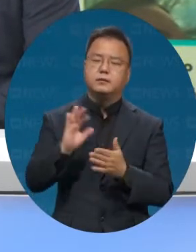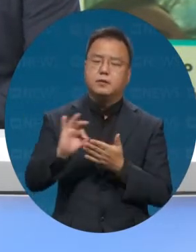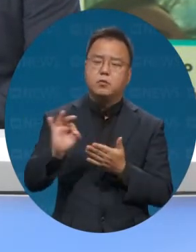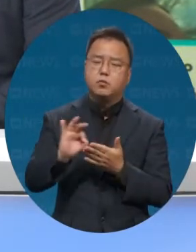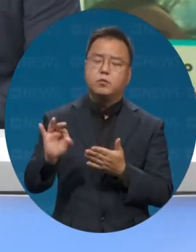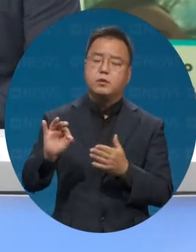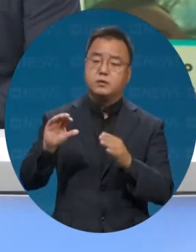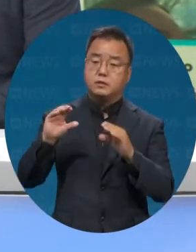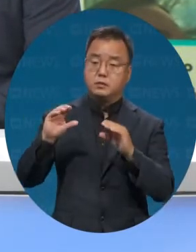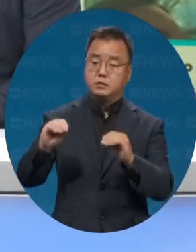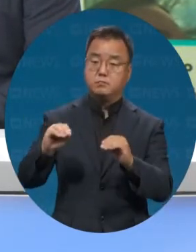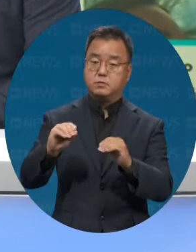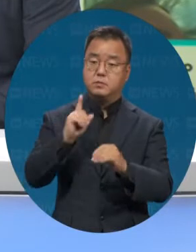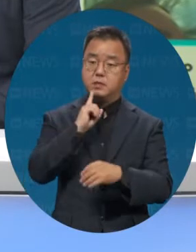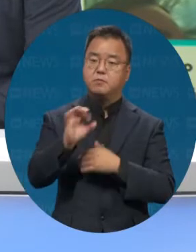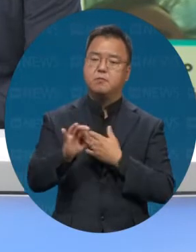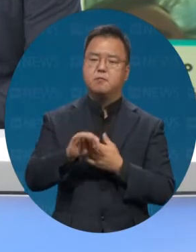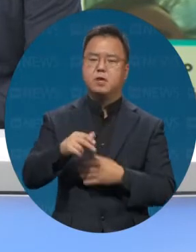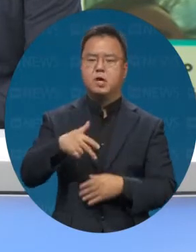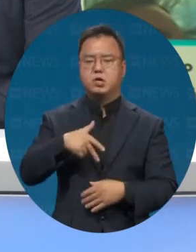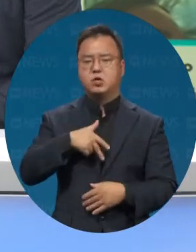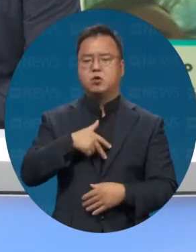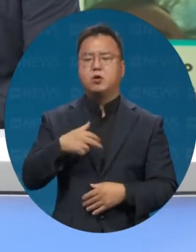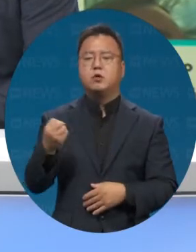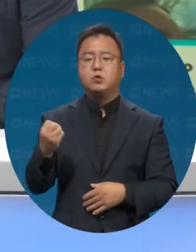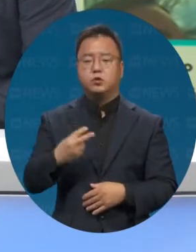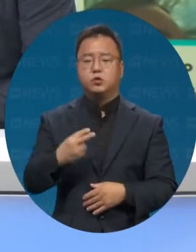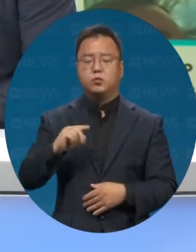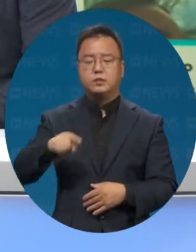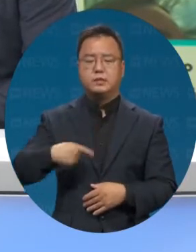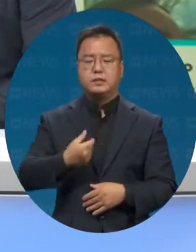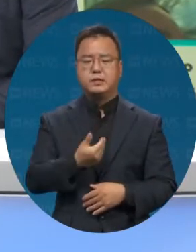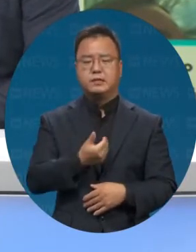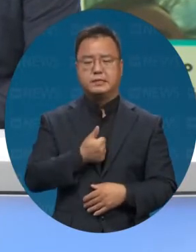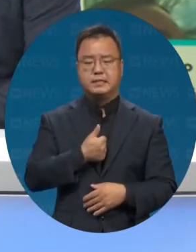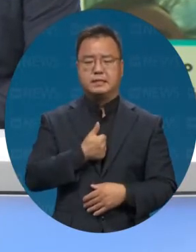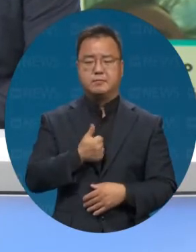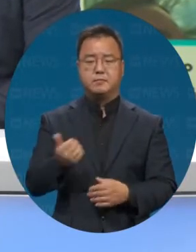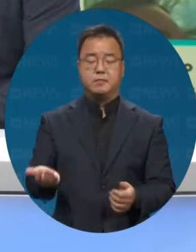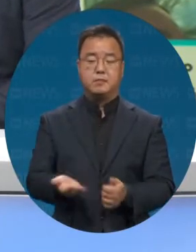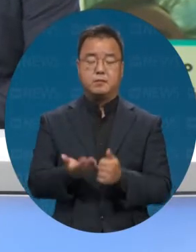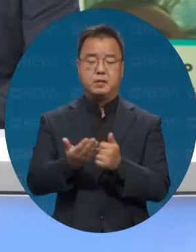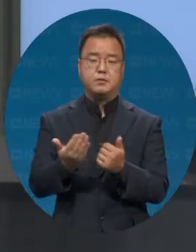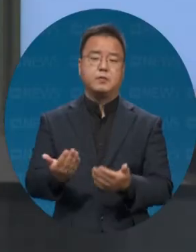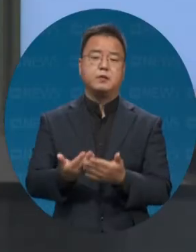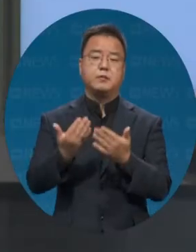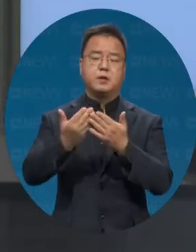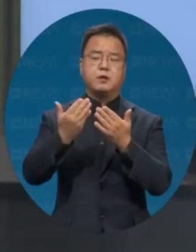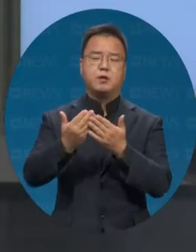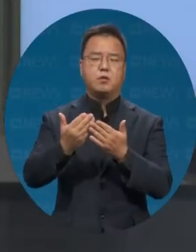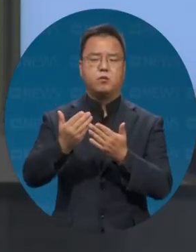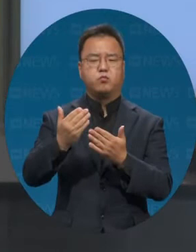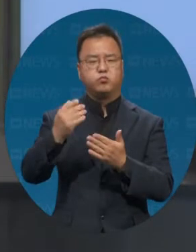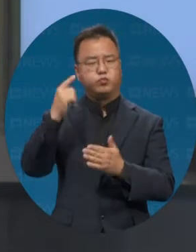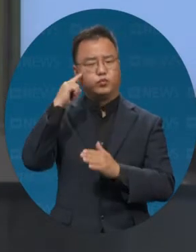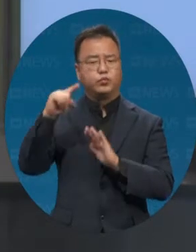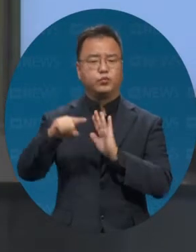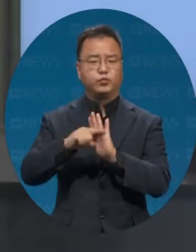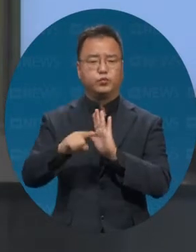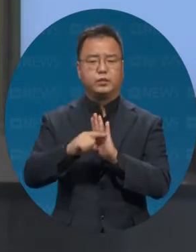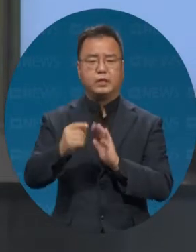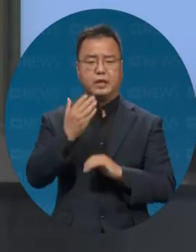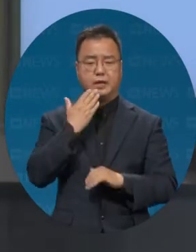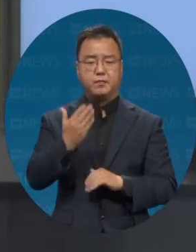금지하면 오히려 정체성과 자신감이 발달되는 데 부정적인 영향을 미칠 수 있다는 건데요 예 언어 전문가들은 우리는 언어가